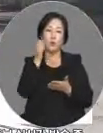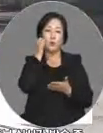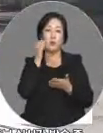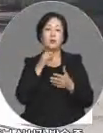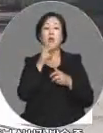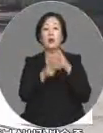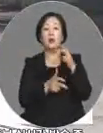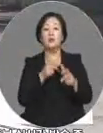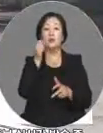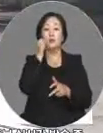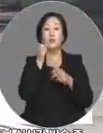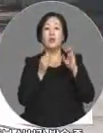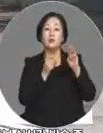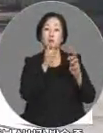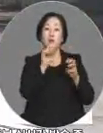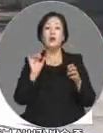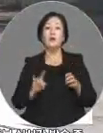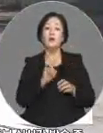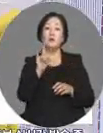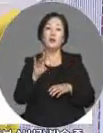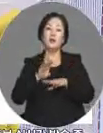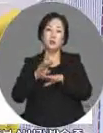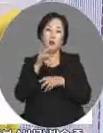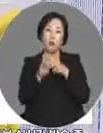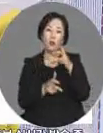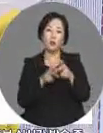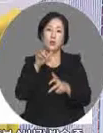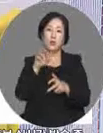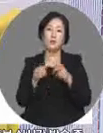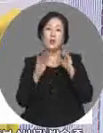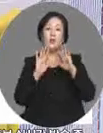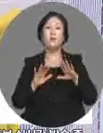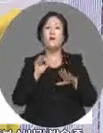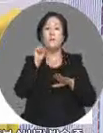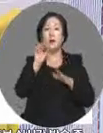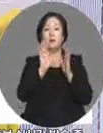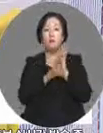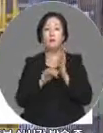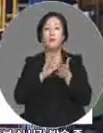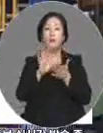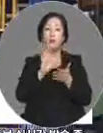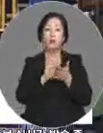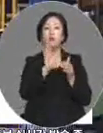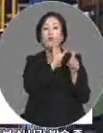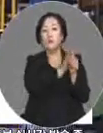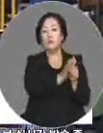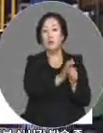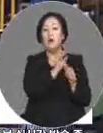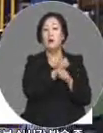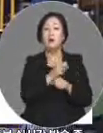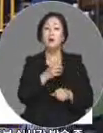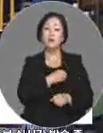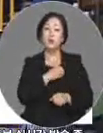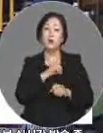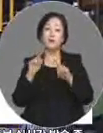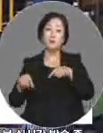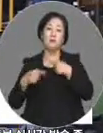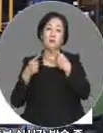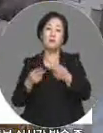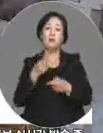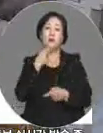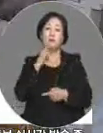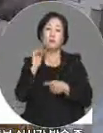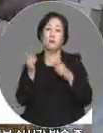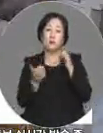가동률이 30%까지 떨어졌던 현대차 울산 공장은 이번 파업엔 물류 담당 조합원들이 파업에 동참하지 않아